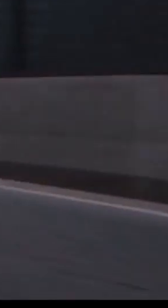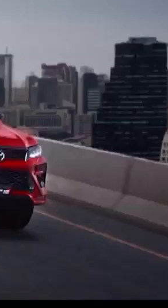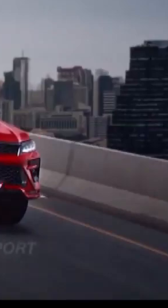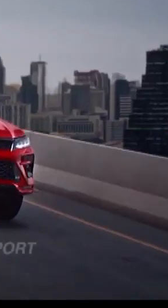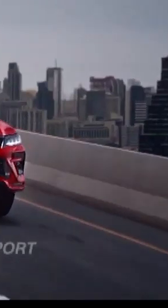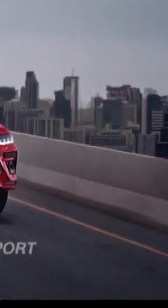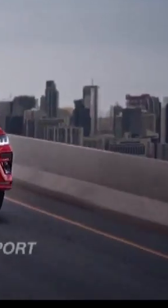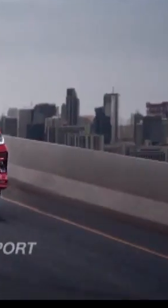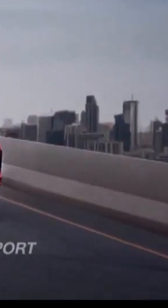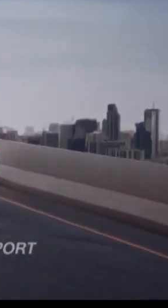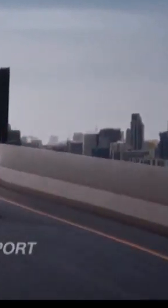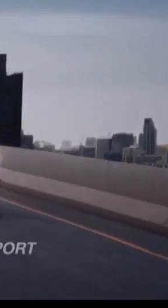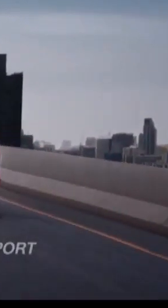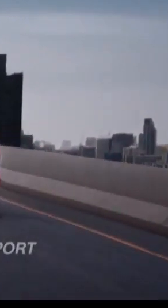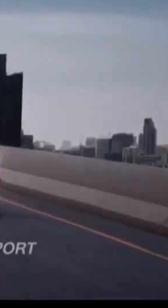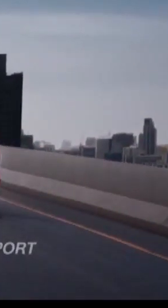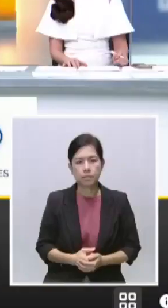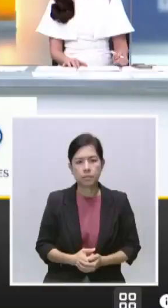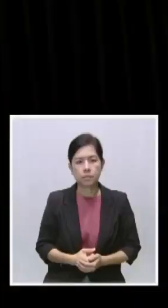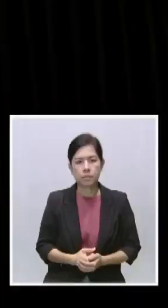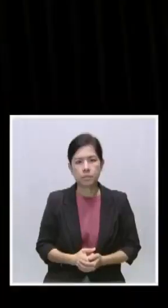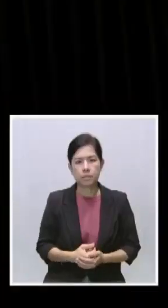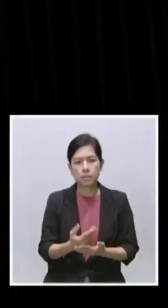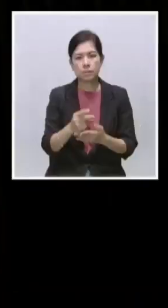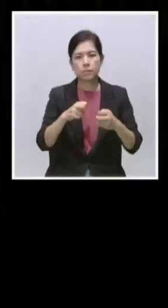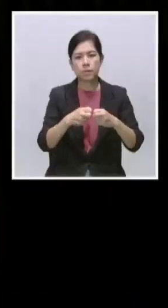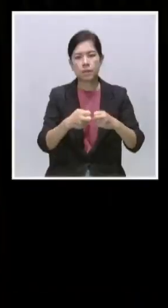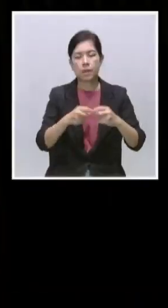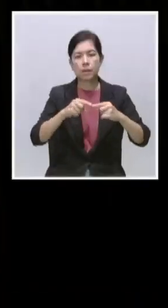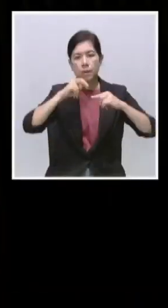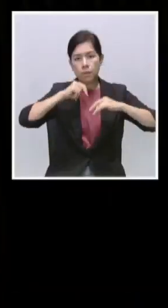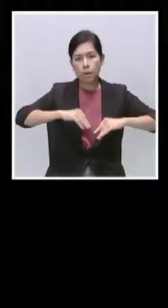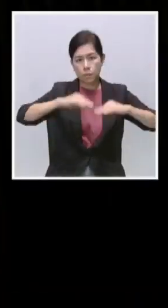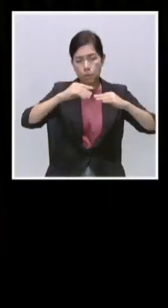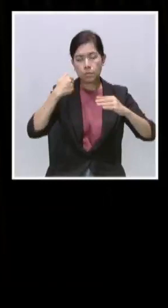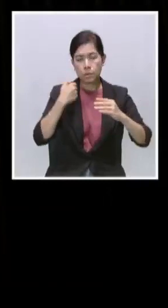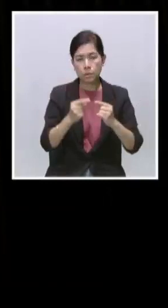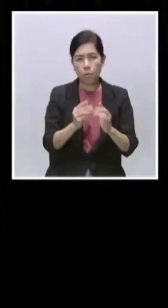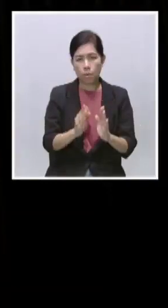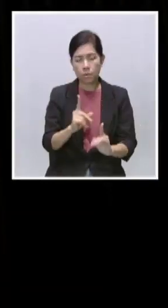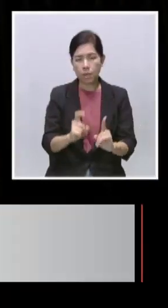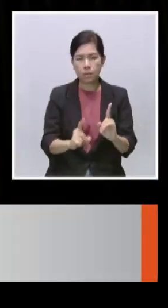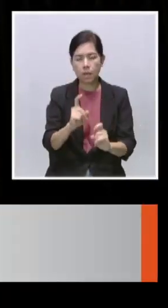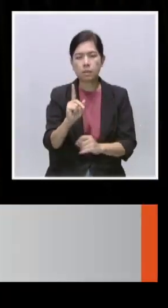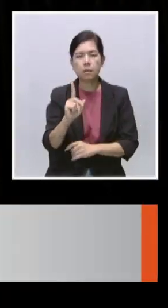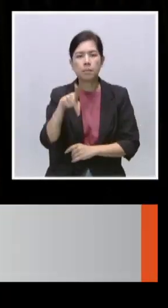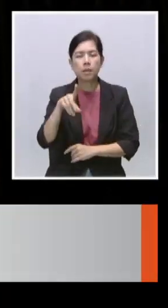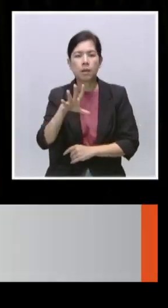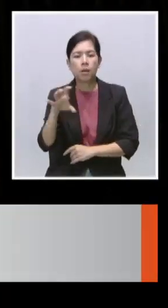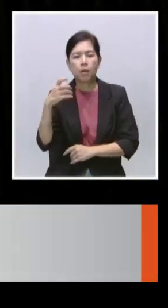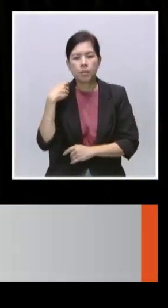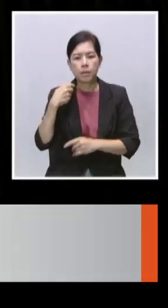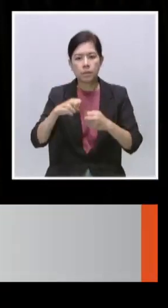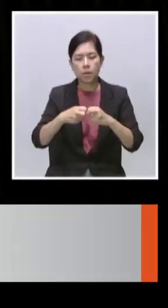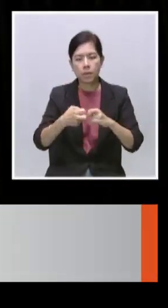ณ Fortuner Leader Generation จากน้ำท่วมครั้งนี้ทำให้มีผู้เสียชีวิตเกือบ 1,500 คนแล้วแล้วประชาชนก็เดือ